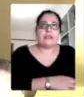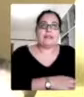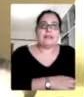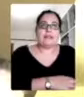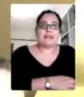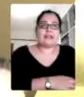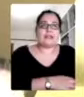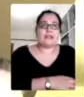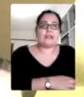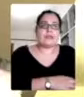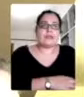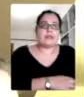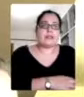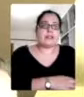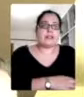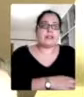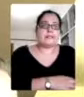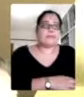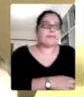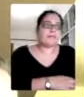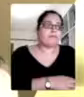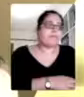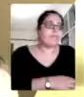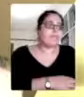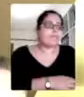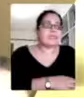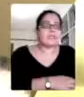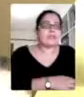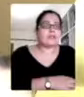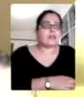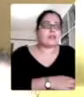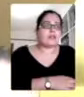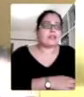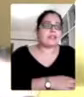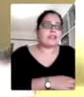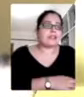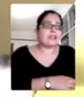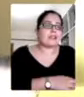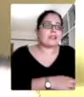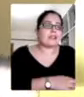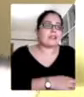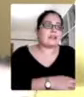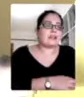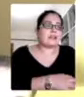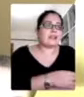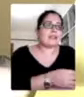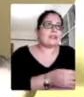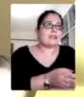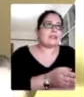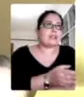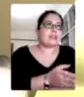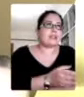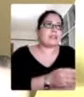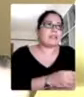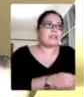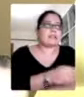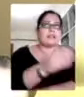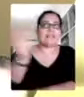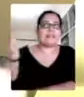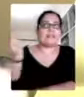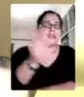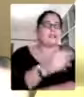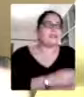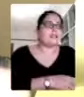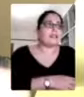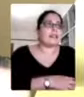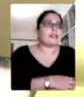Yani evet bir taraftan da şöyle bir şey var. Ticarette uğraşmış olan herkes her ne kadar asıl mesleğim olmasa